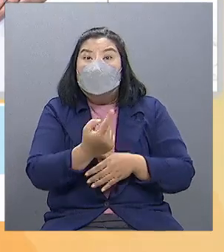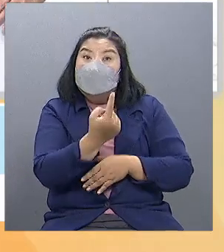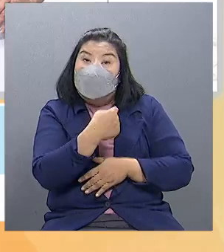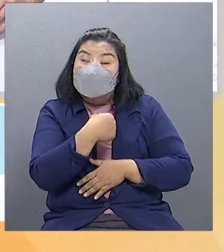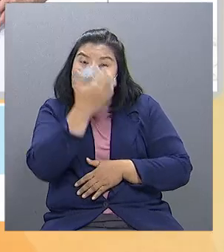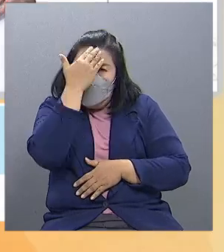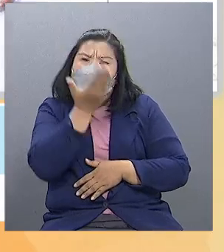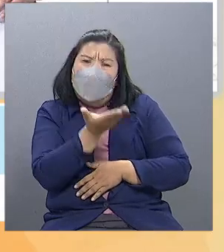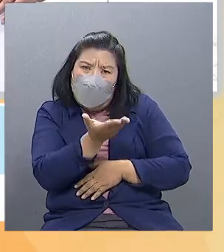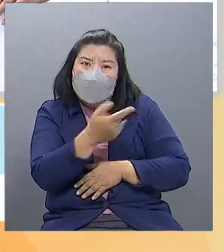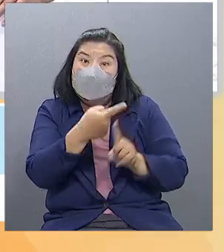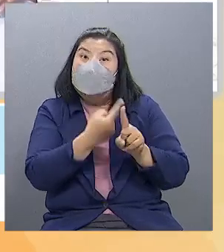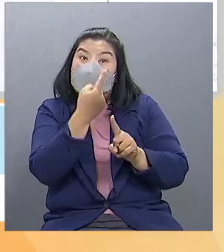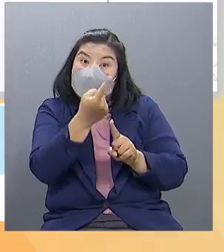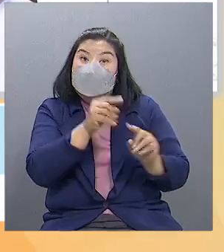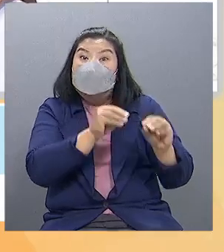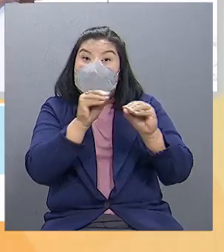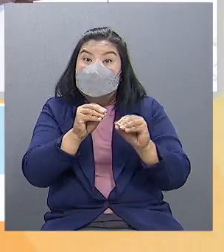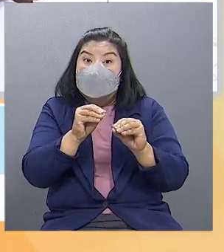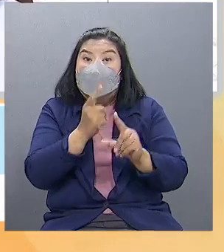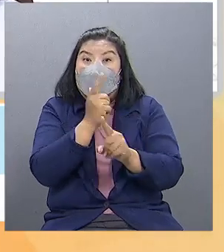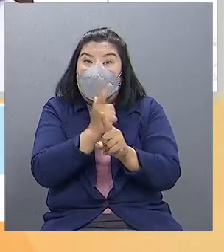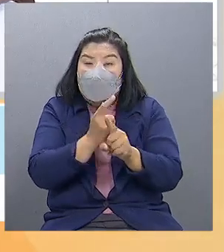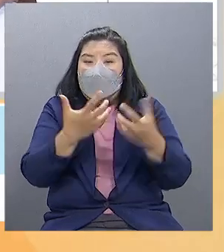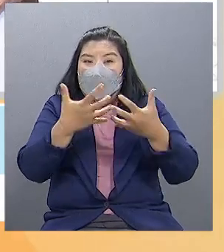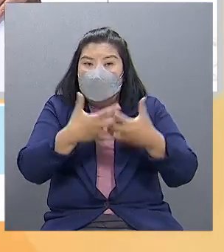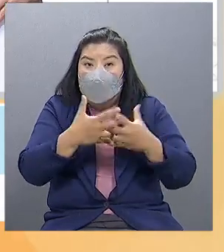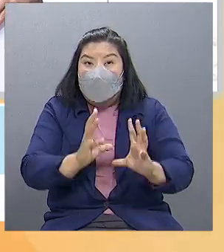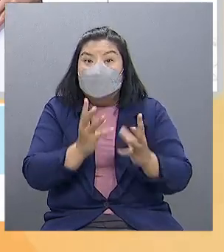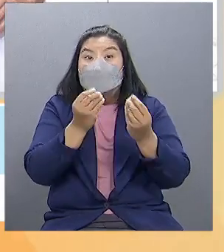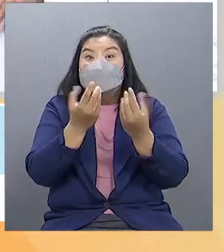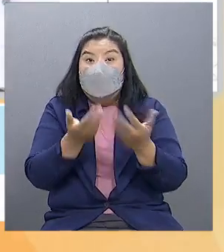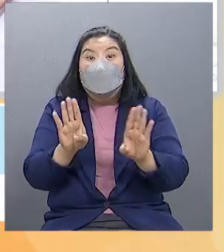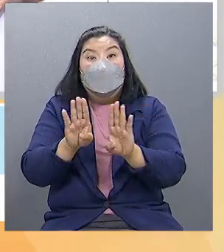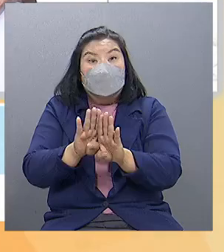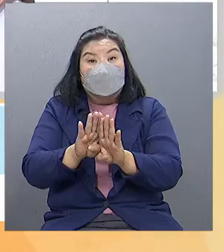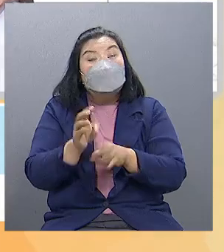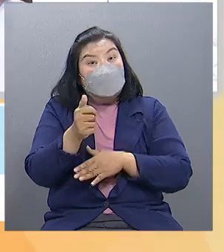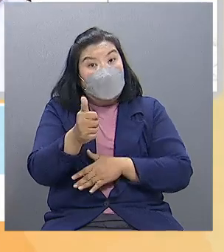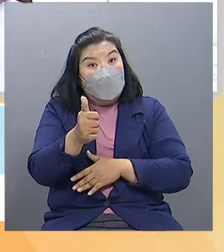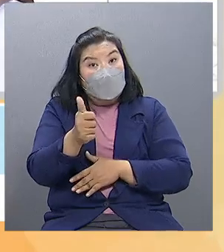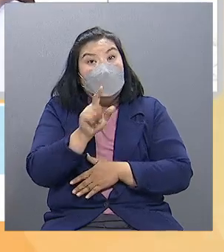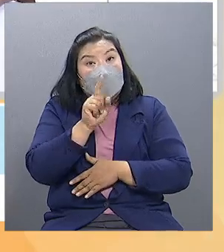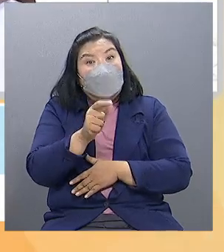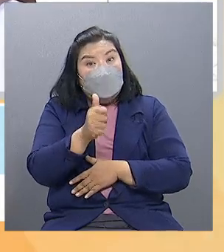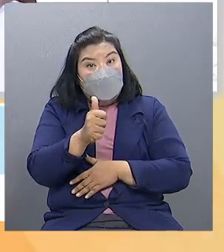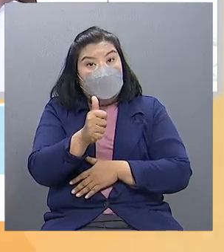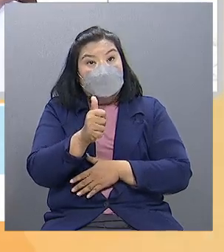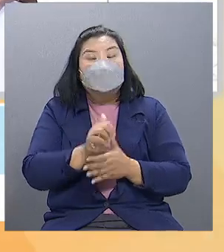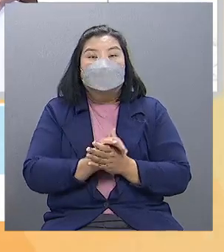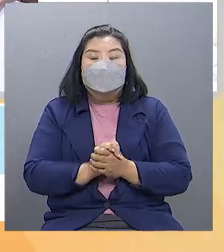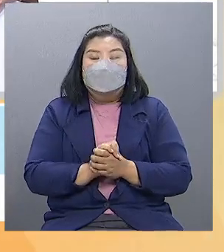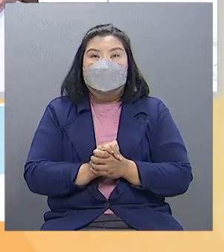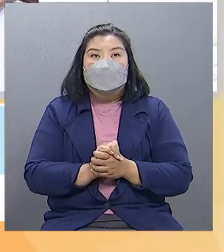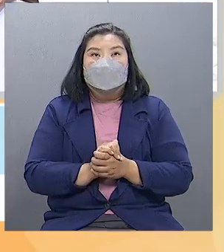อีกเดือนนึได้ไหมใหมหมดไปก่อนแล้วค่อยปกิจการตี่ยนะคะações dispositionำ damned ค้ะนายกอบาต่อ